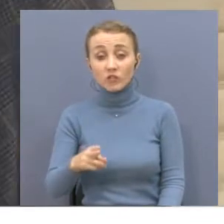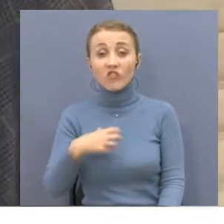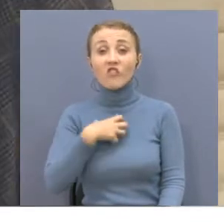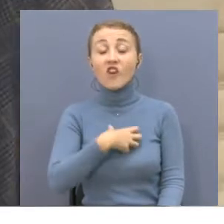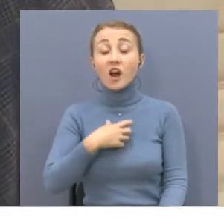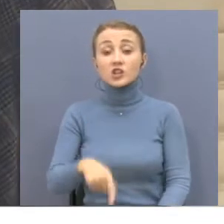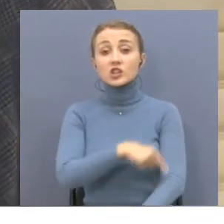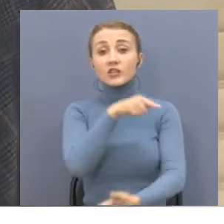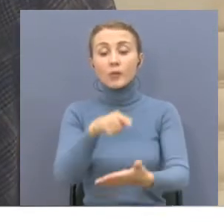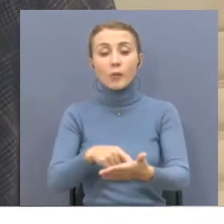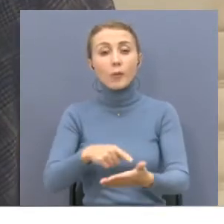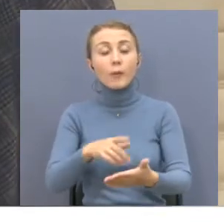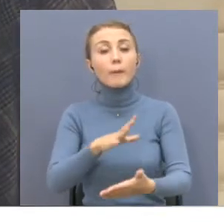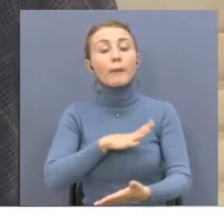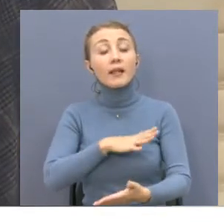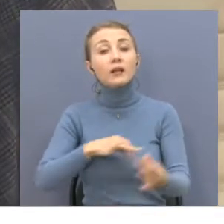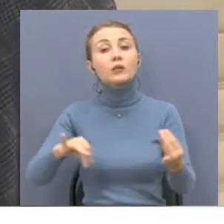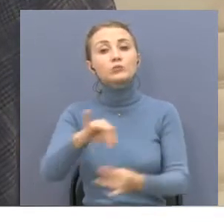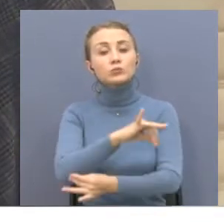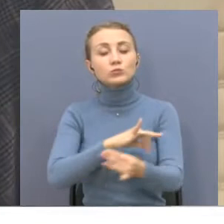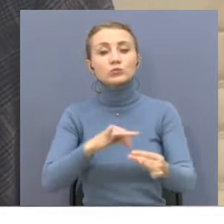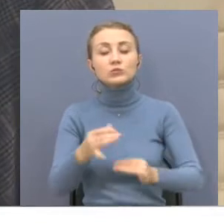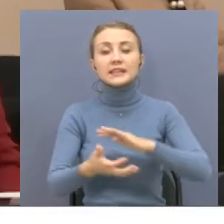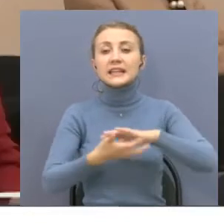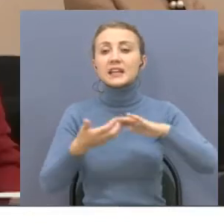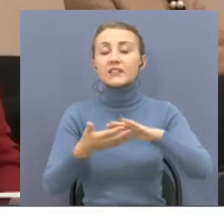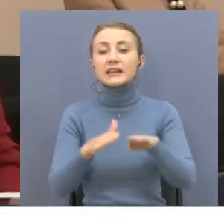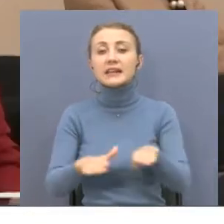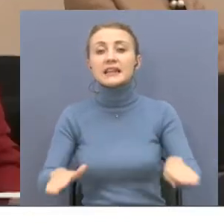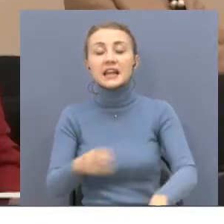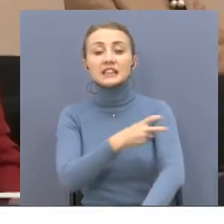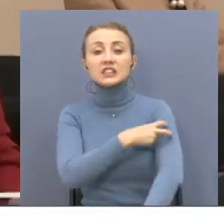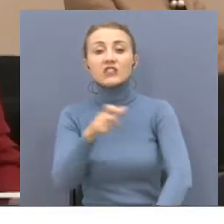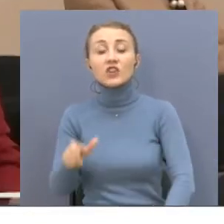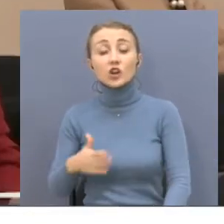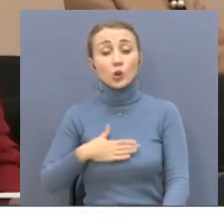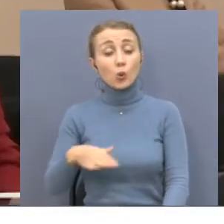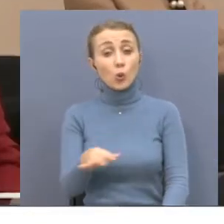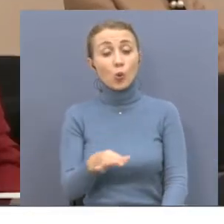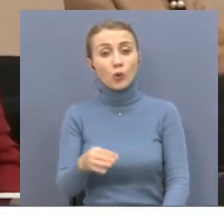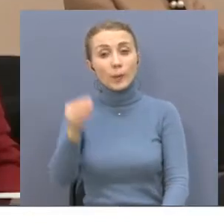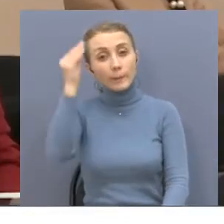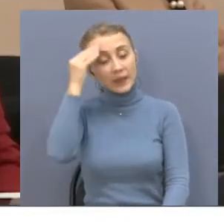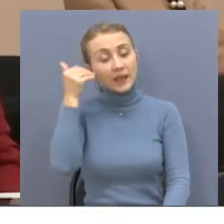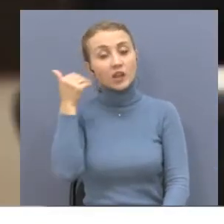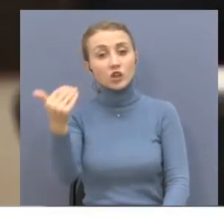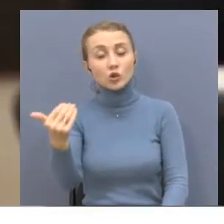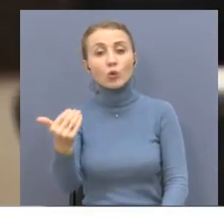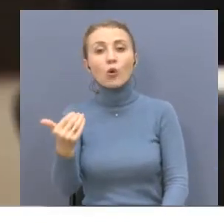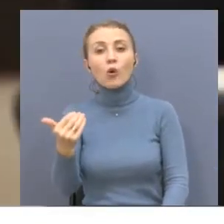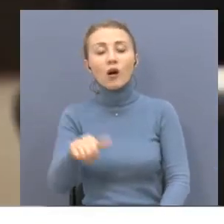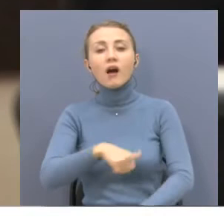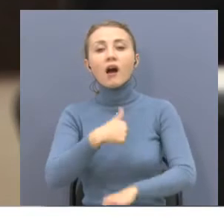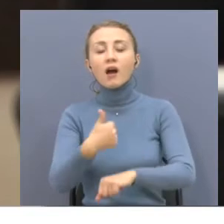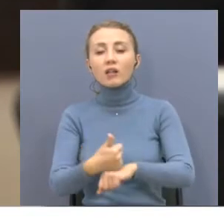бойынша балалар дәрігерінің тапшылығы. Бас дәрігердің пікірінше, маман тапшылығын шешудің бірден бір жолы ақ халаттыларға әлеуметтік жағдай